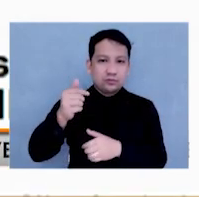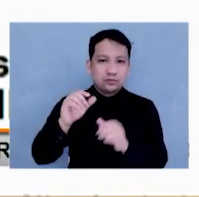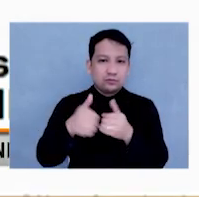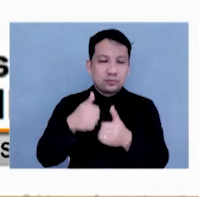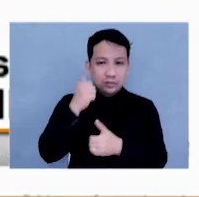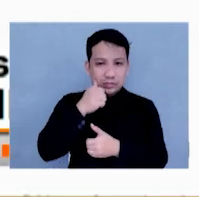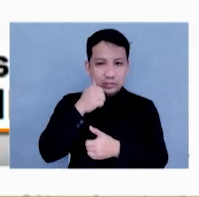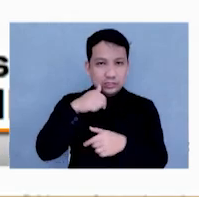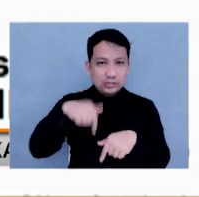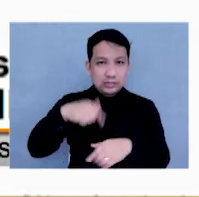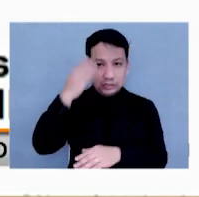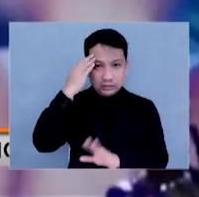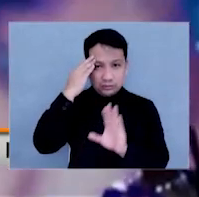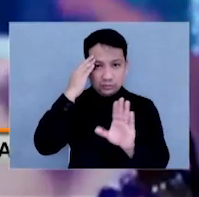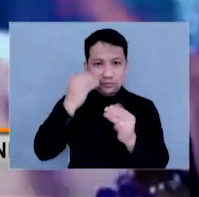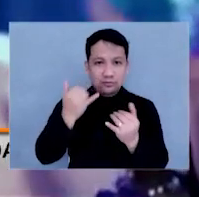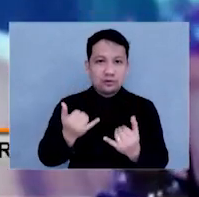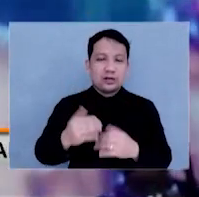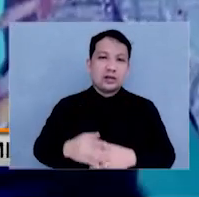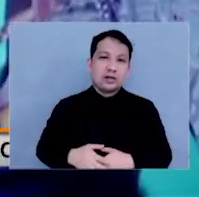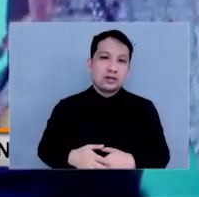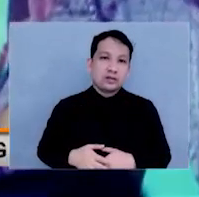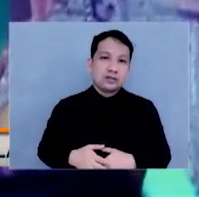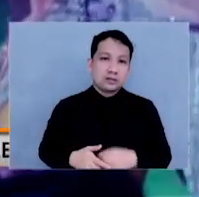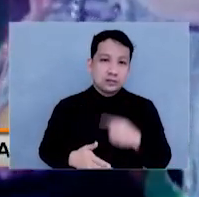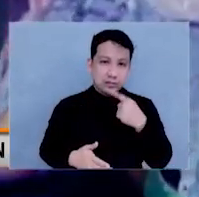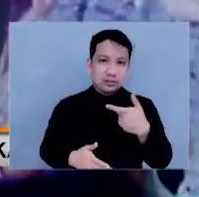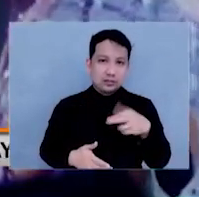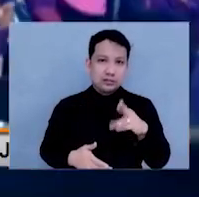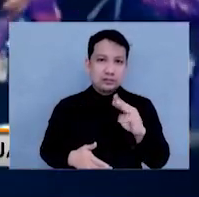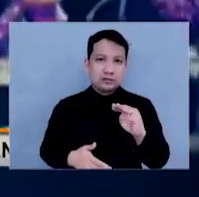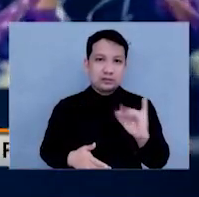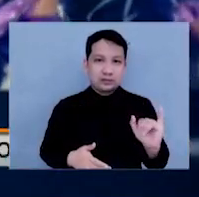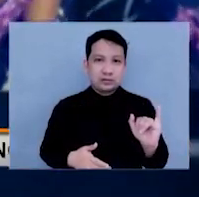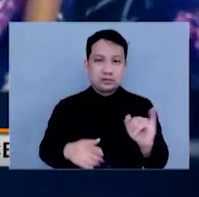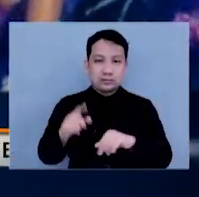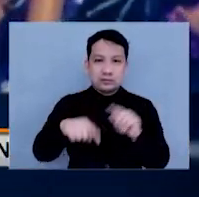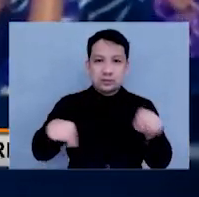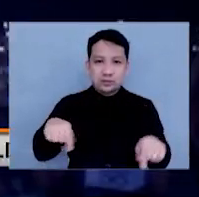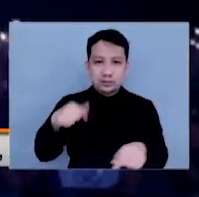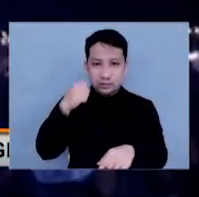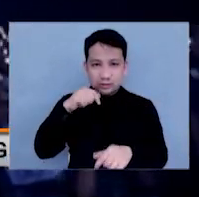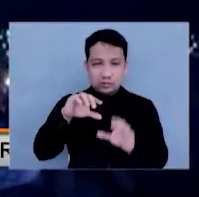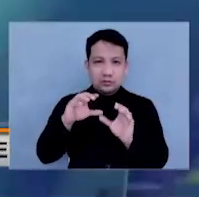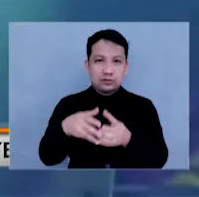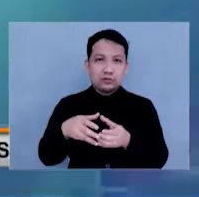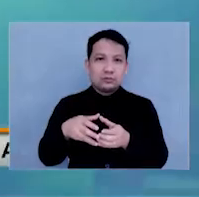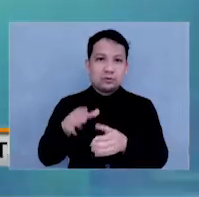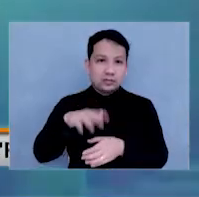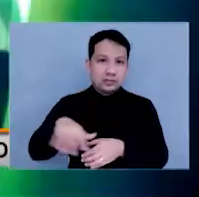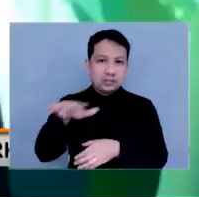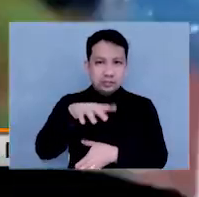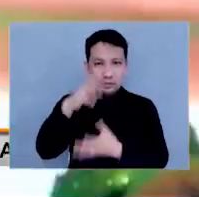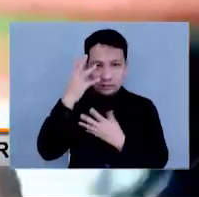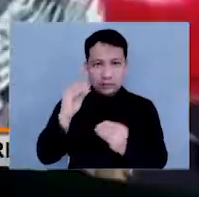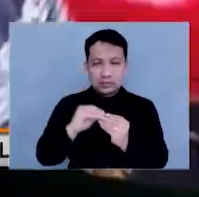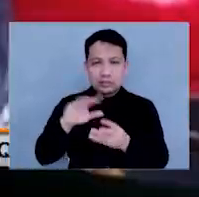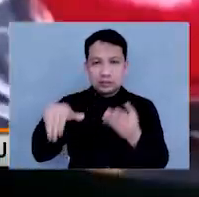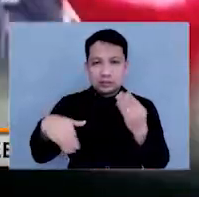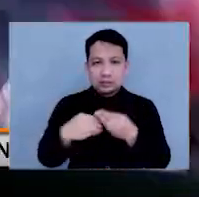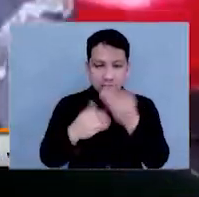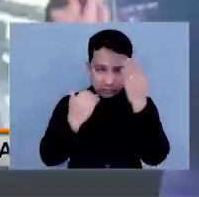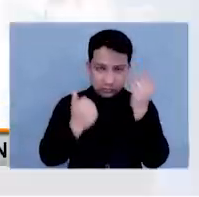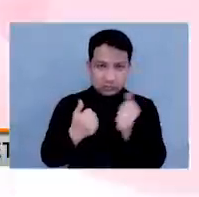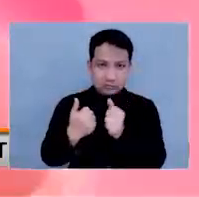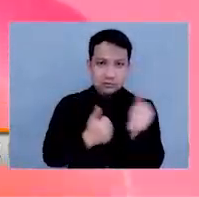to know now. At ayon nga sa Grammys, ang BINI at iba pang girl groups sa mundo ang inaasahang magtutulak sa girl